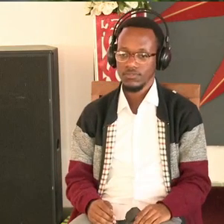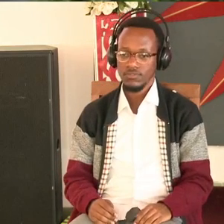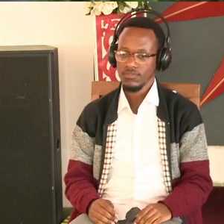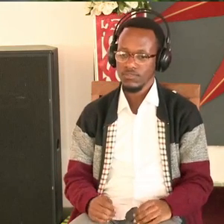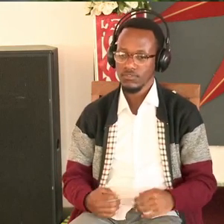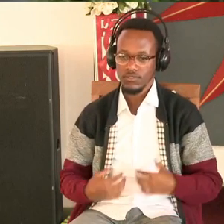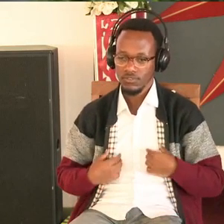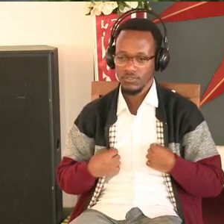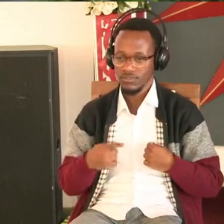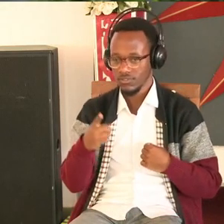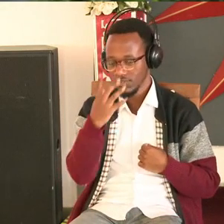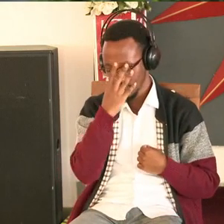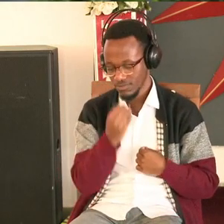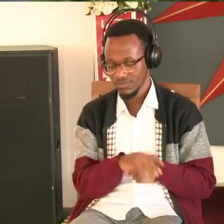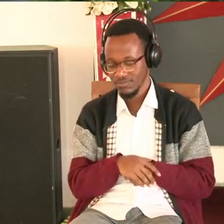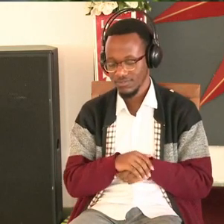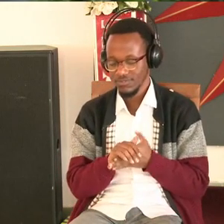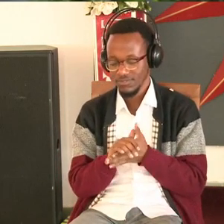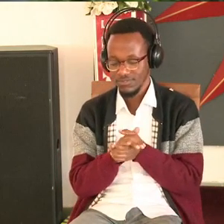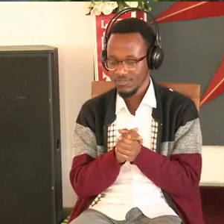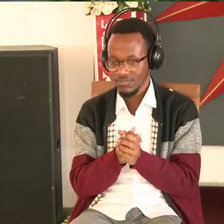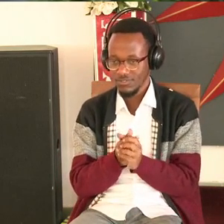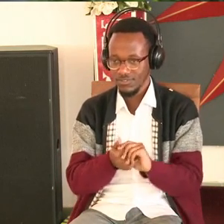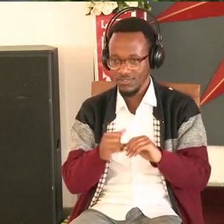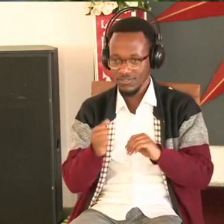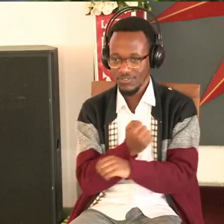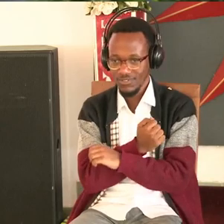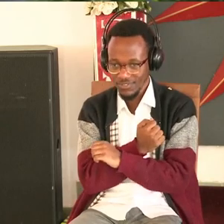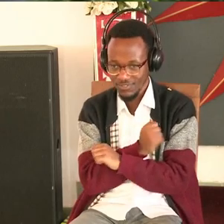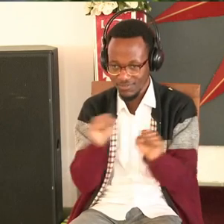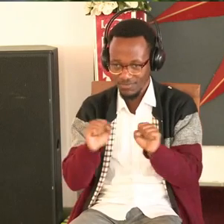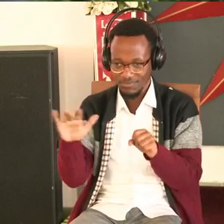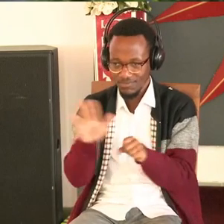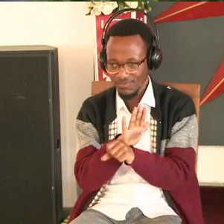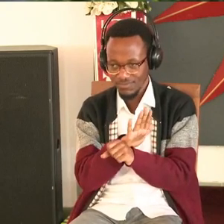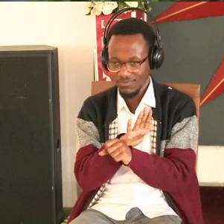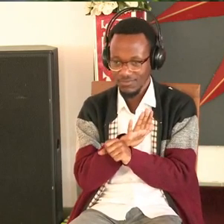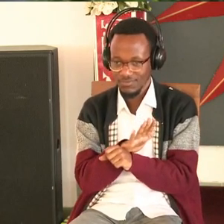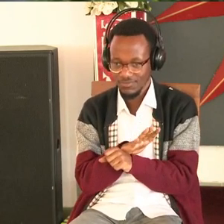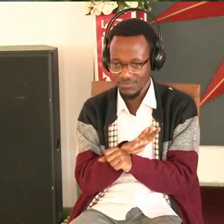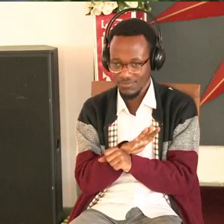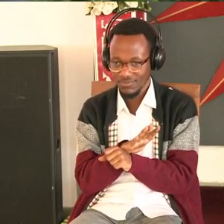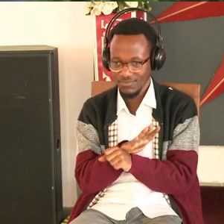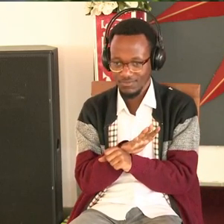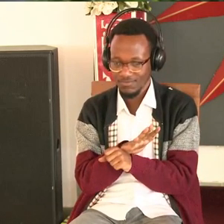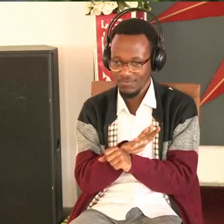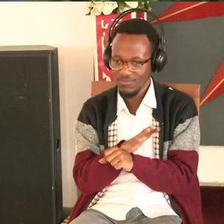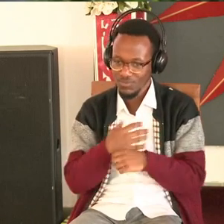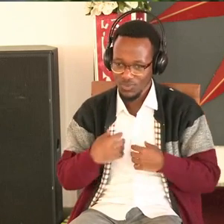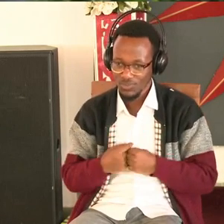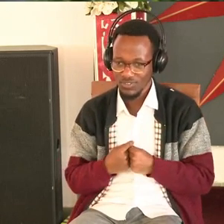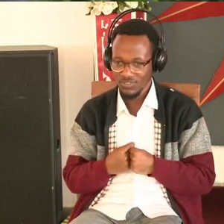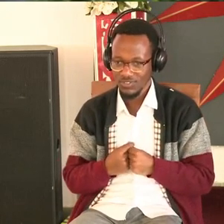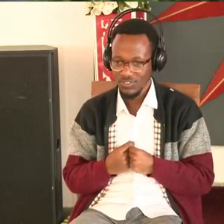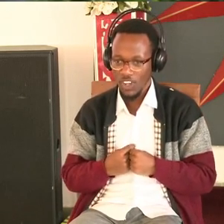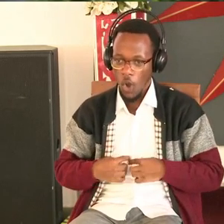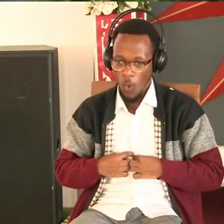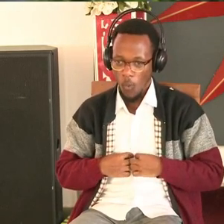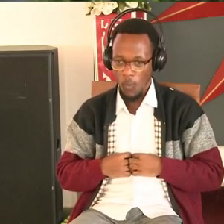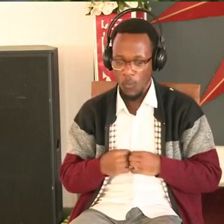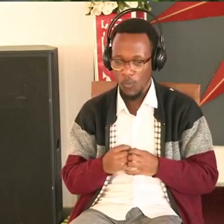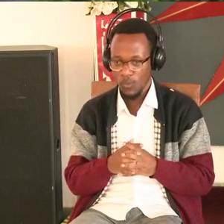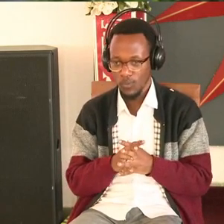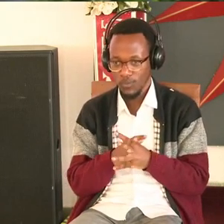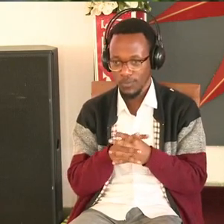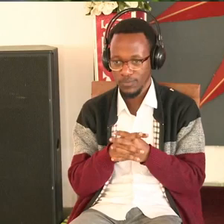ni yacu gucungurwa kwarasohoye amaraso y'isezerano rishya yaramenetse. Le